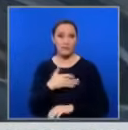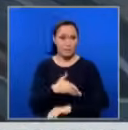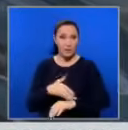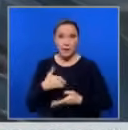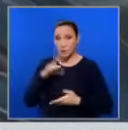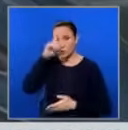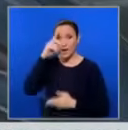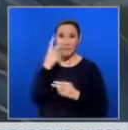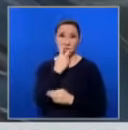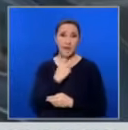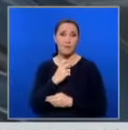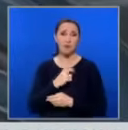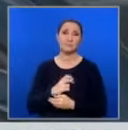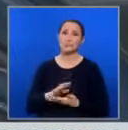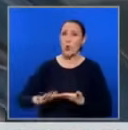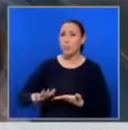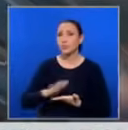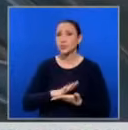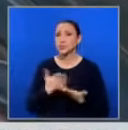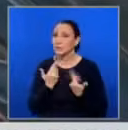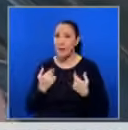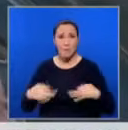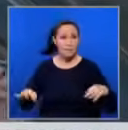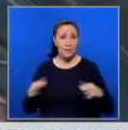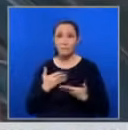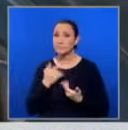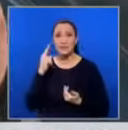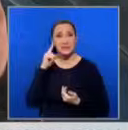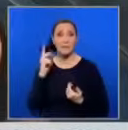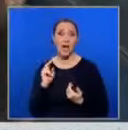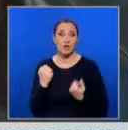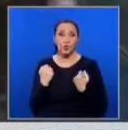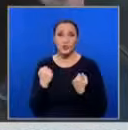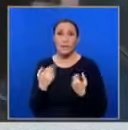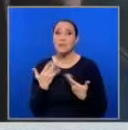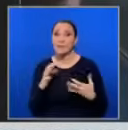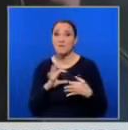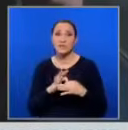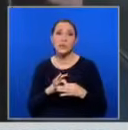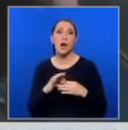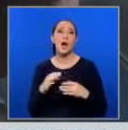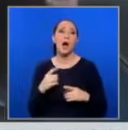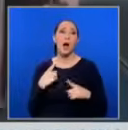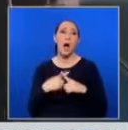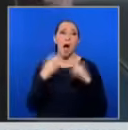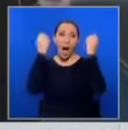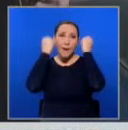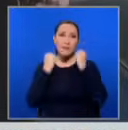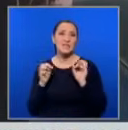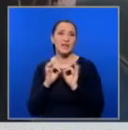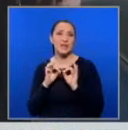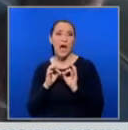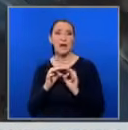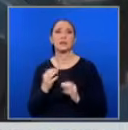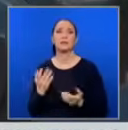дъщеря ми е сляпа. Опустошени сме. Нямаме пари. Не знам как ще оцелеем. Нямаме връзка с Хамас, Фатах или ислямски джихад. Ние